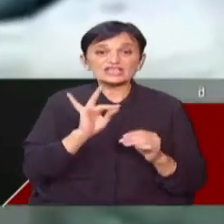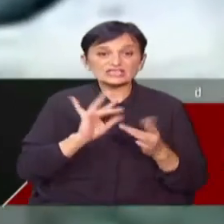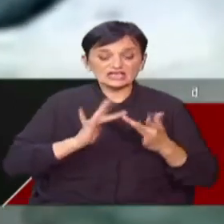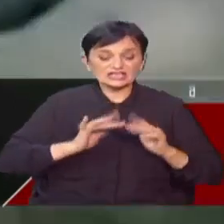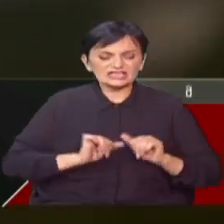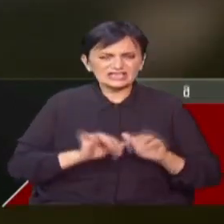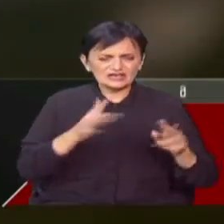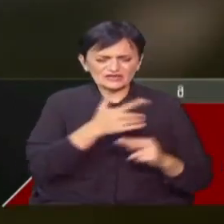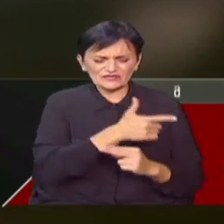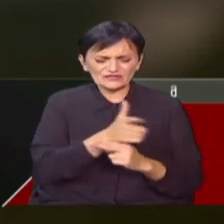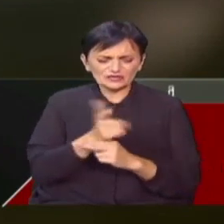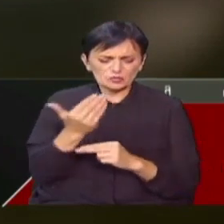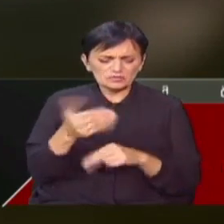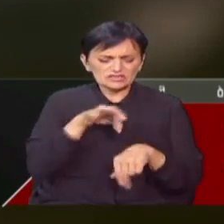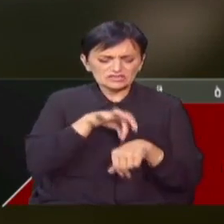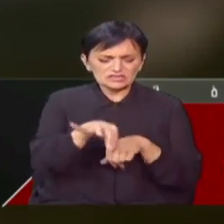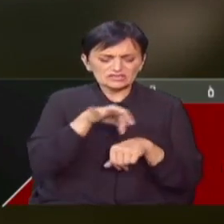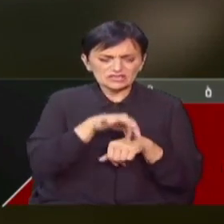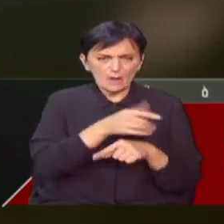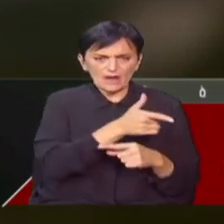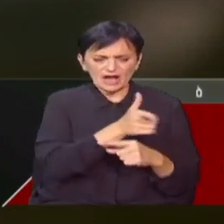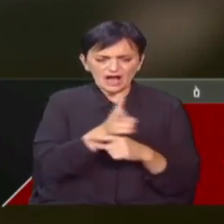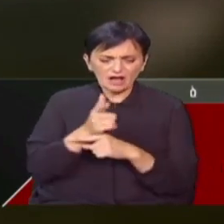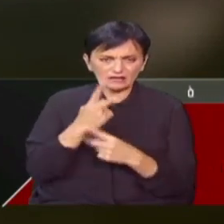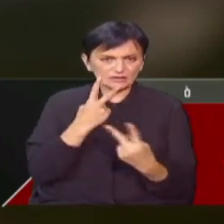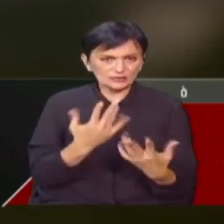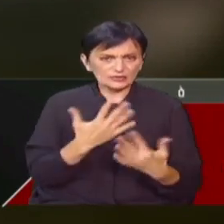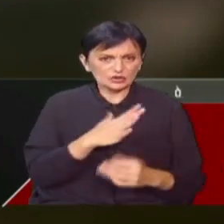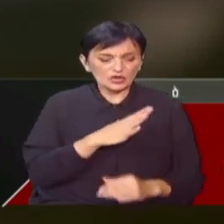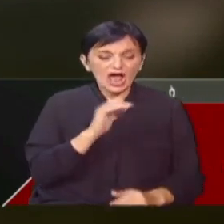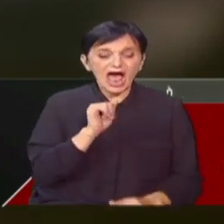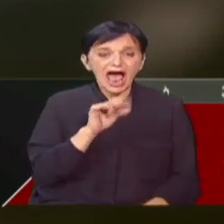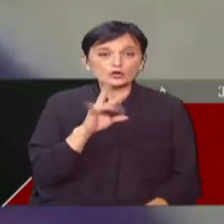გავრცელდა ვიდეოები, სადაც მისი წამების კადრები იყო ასახული.